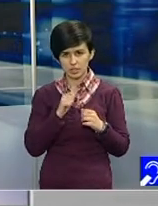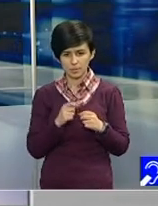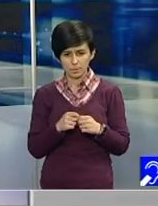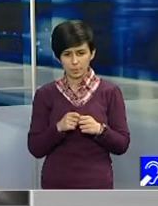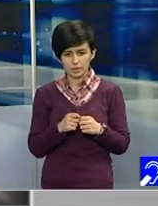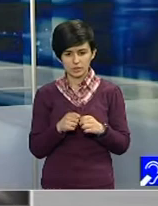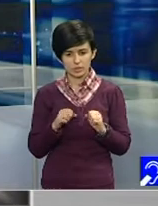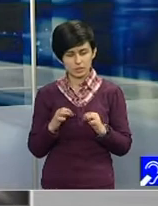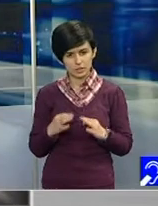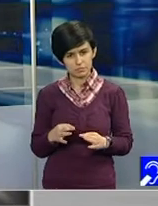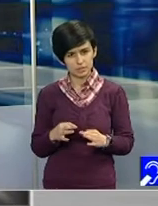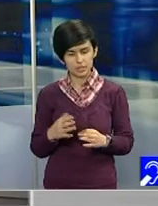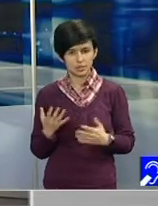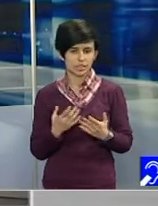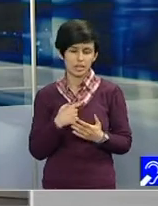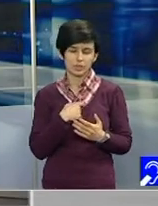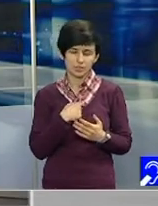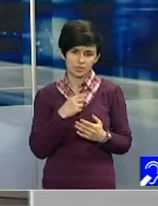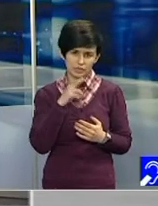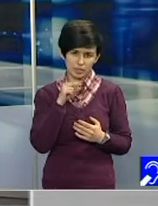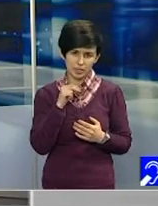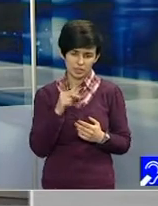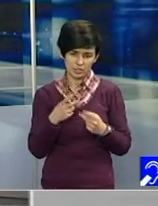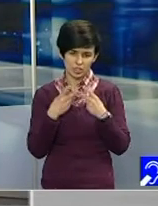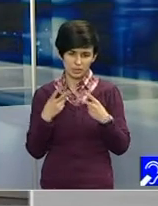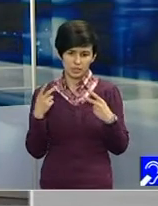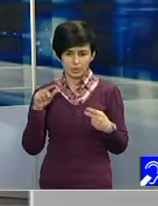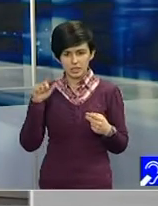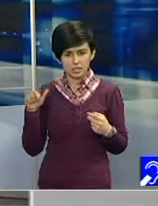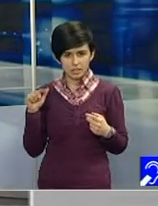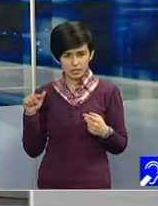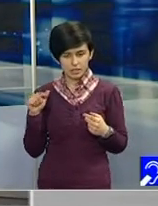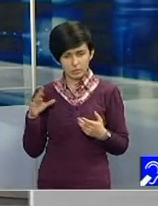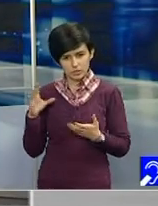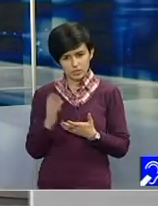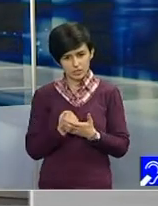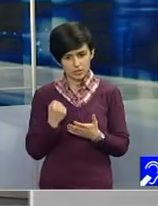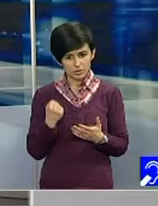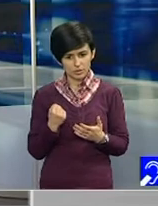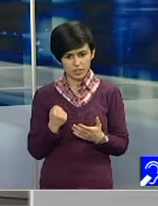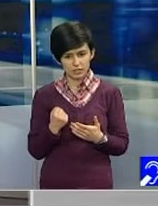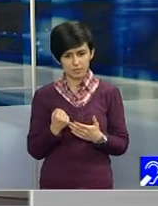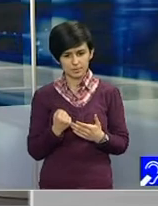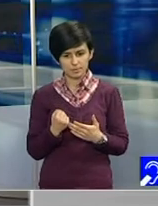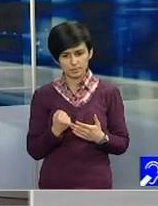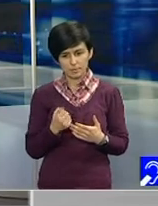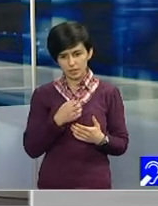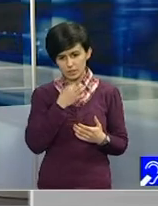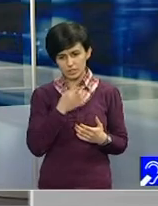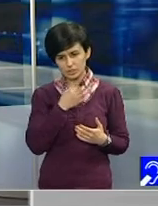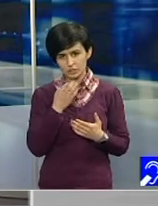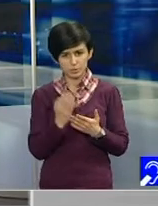nu știu, cele mai importante întrebări și reușesc să-și împărtășească poveștile, fricile